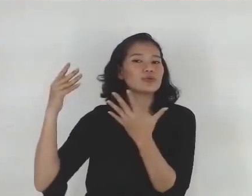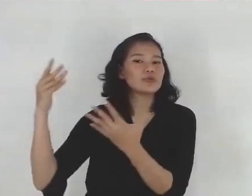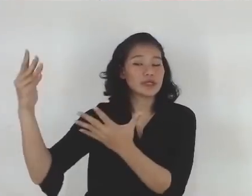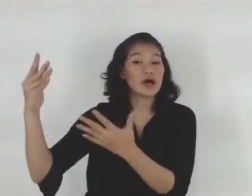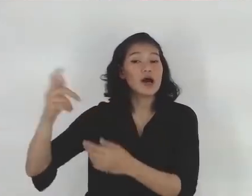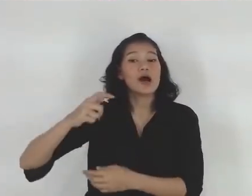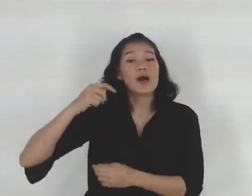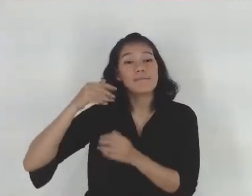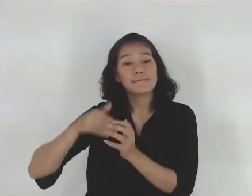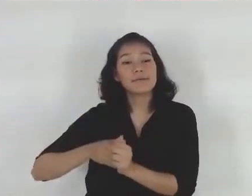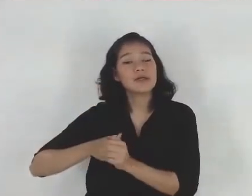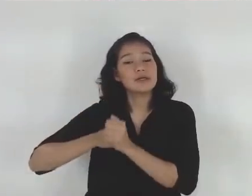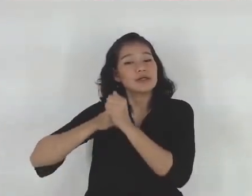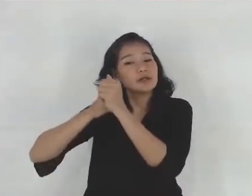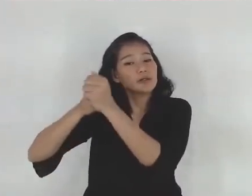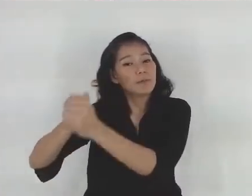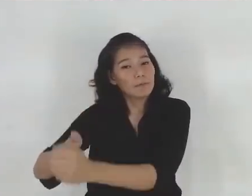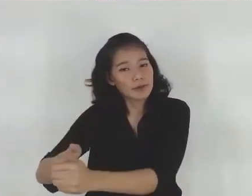Haleluya